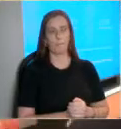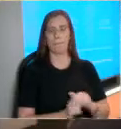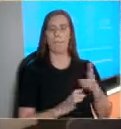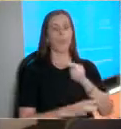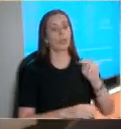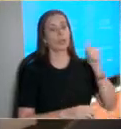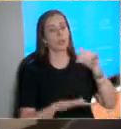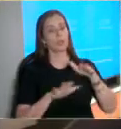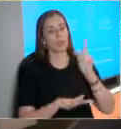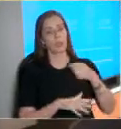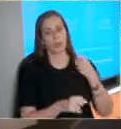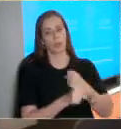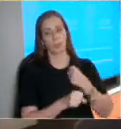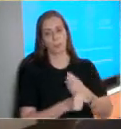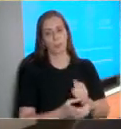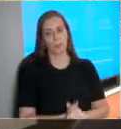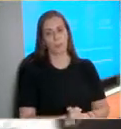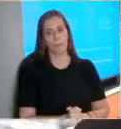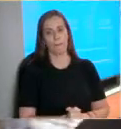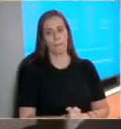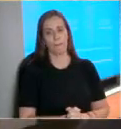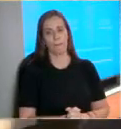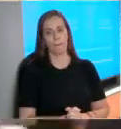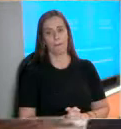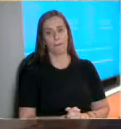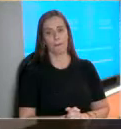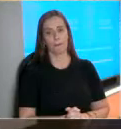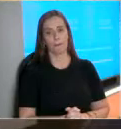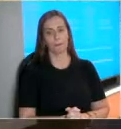מה הנושא הראשון של הממשלה הבאה צריכה לטפל בו?